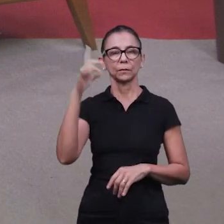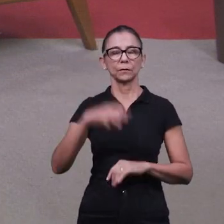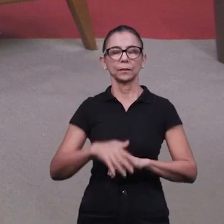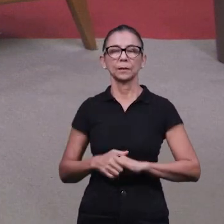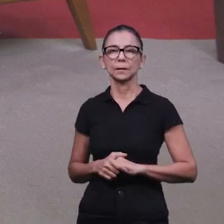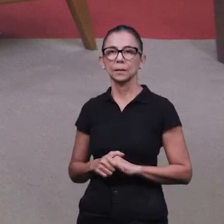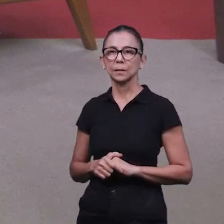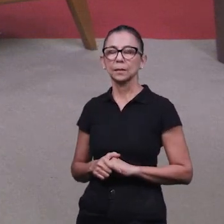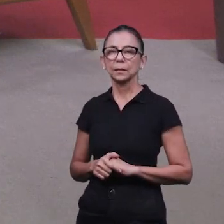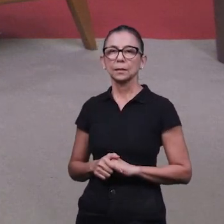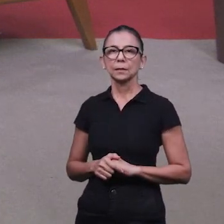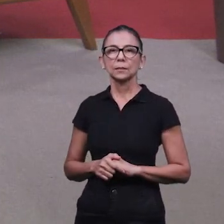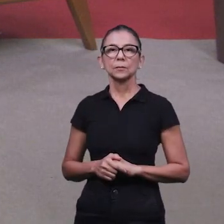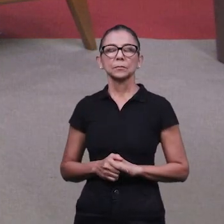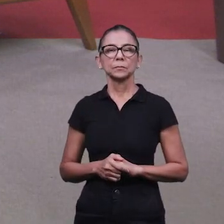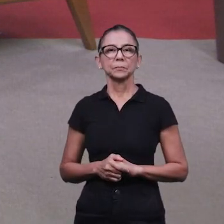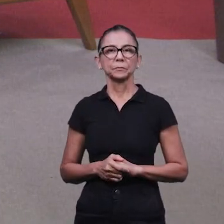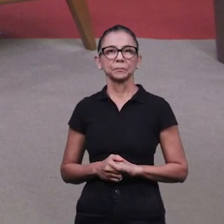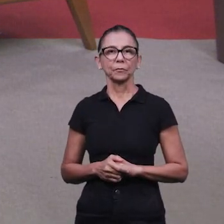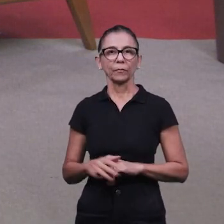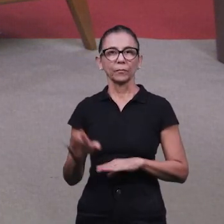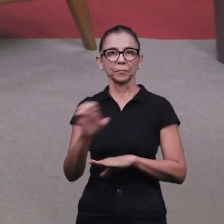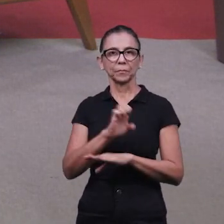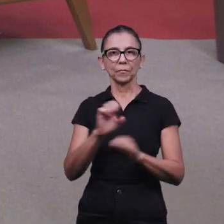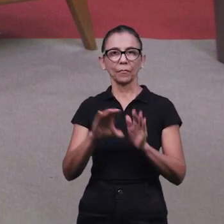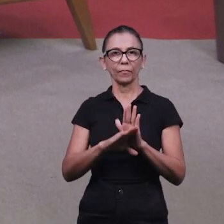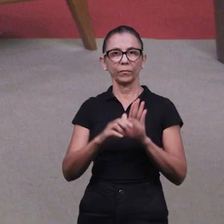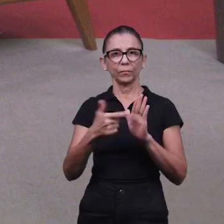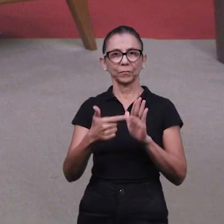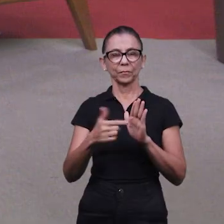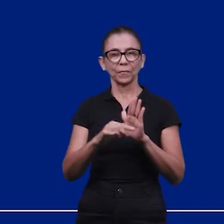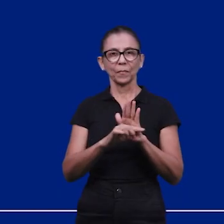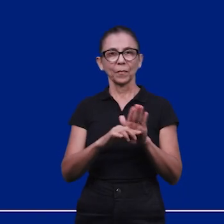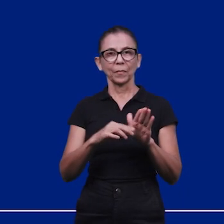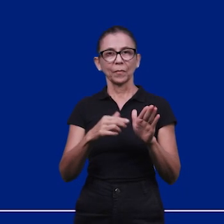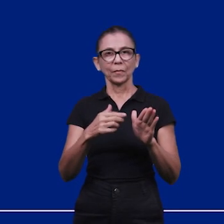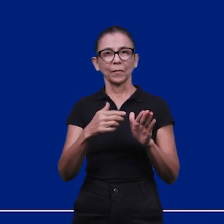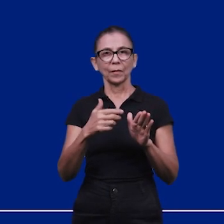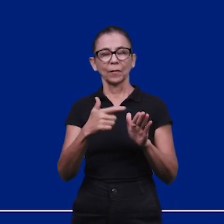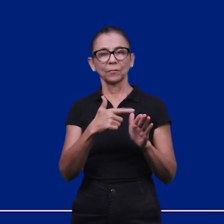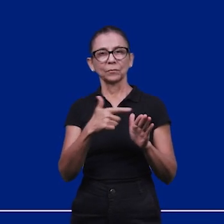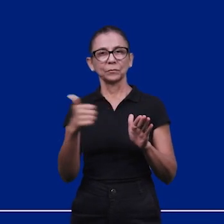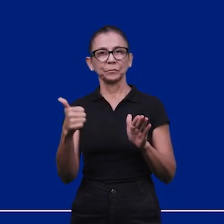mais qui conclut bien ce sujet. En Éphésiens chapitre 2, verset 21-22, qui dit